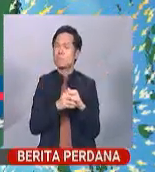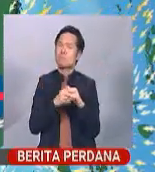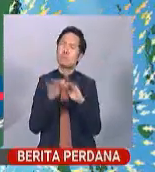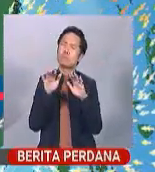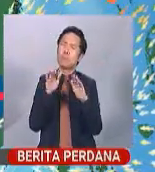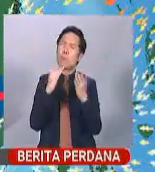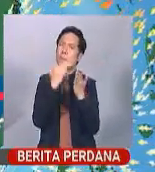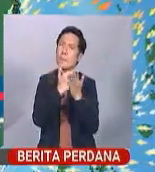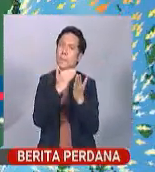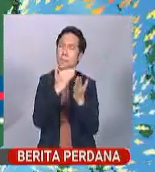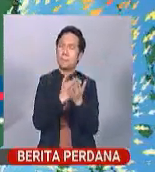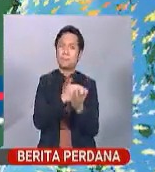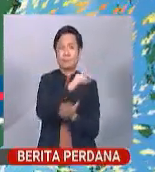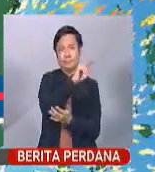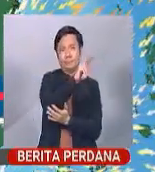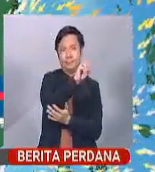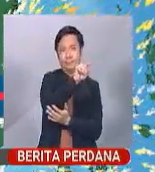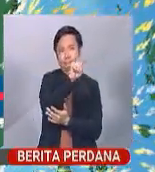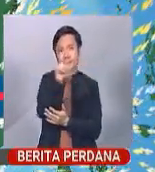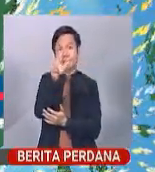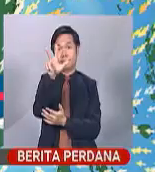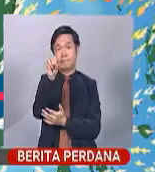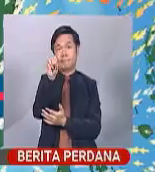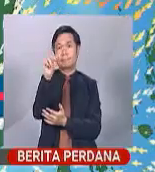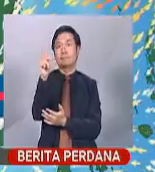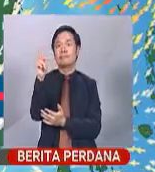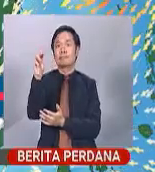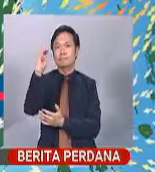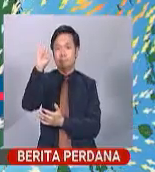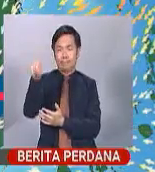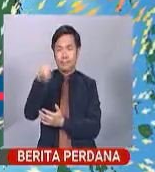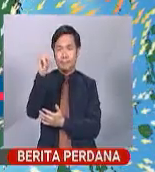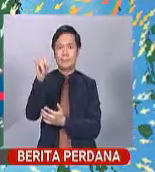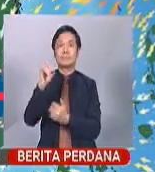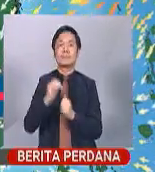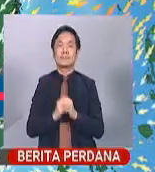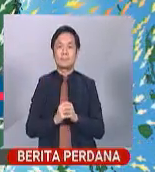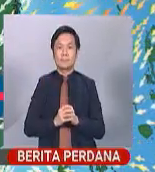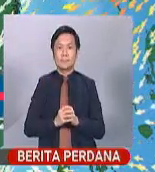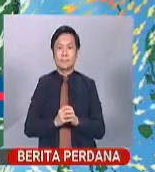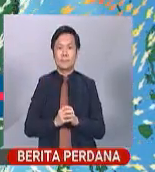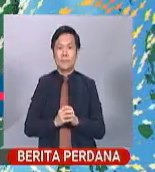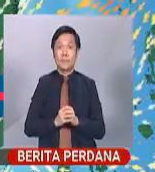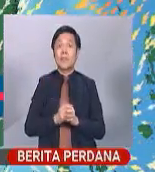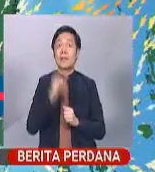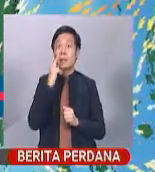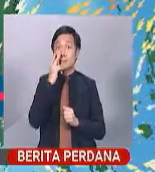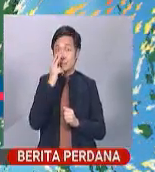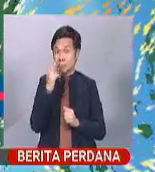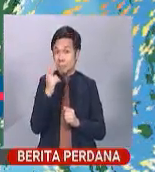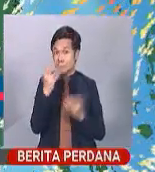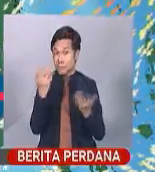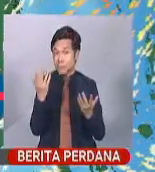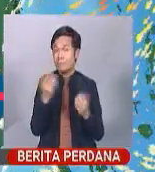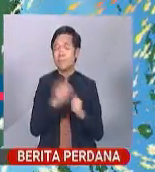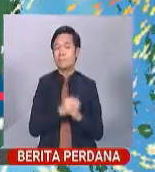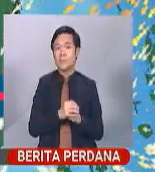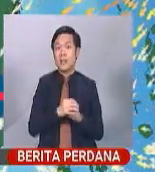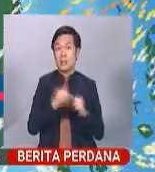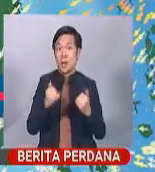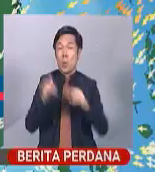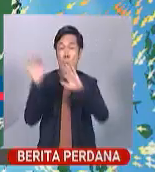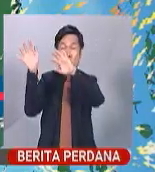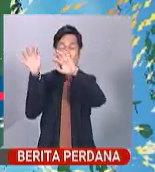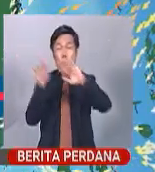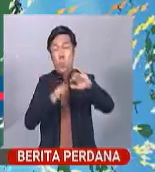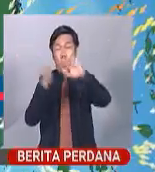sederhana sekitar 20 hingga 30 km sejam. Namun demikian, dapat diperhatikan juga ketika ini terdapat penumpuan